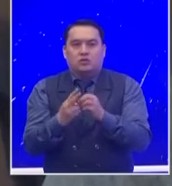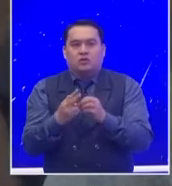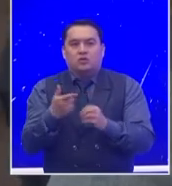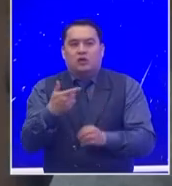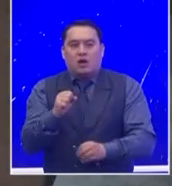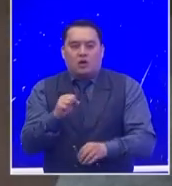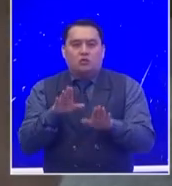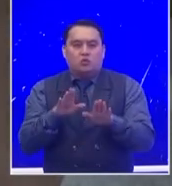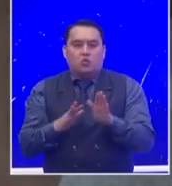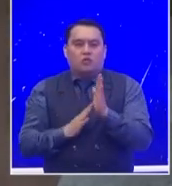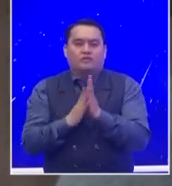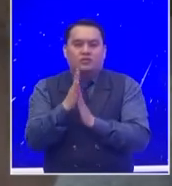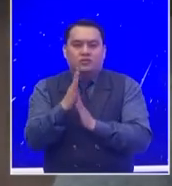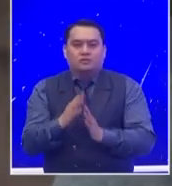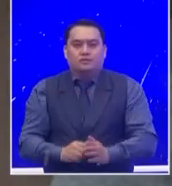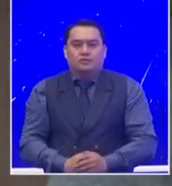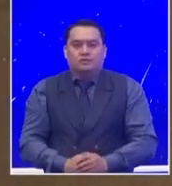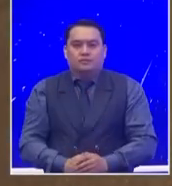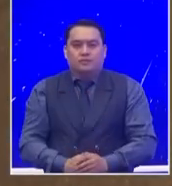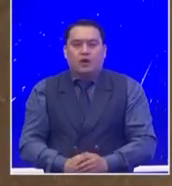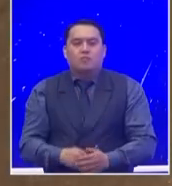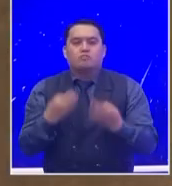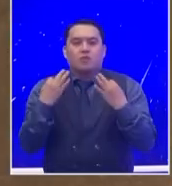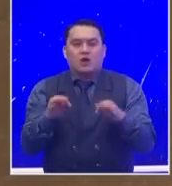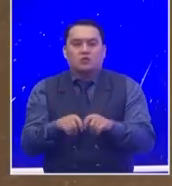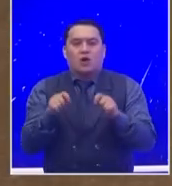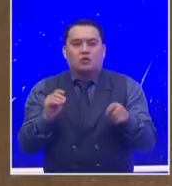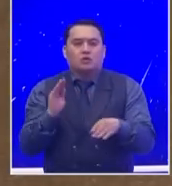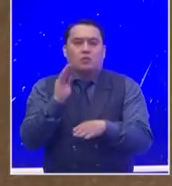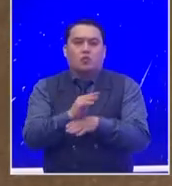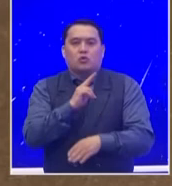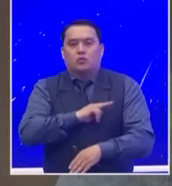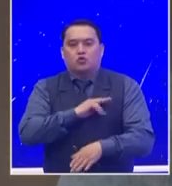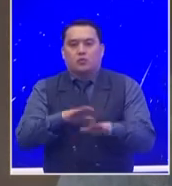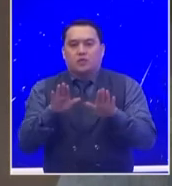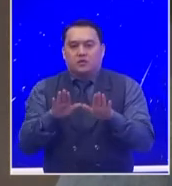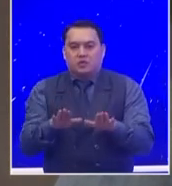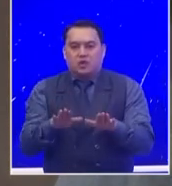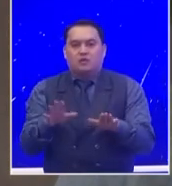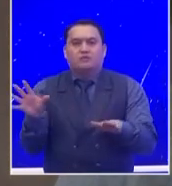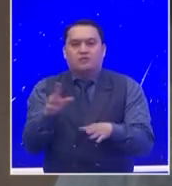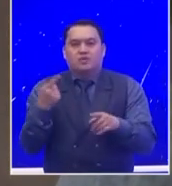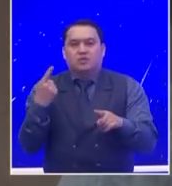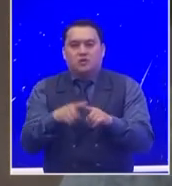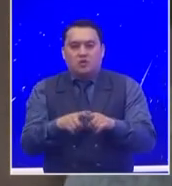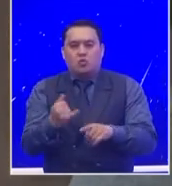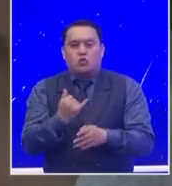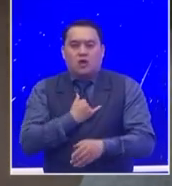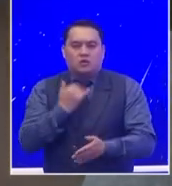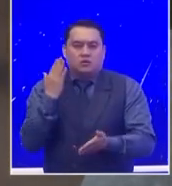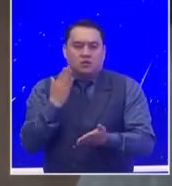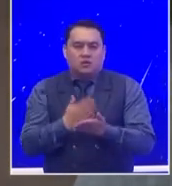но и сеять только высокопродуктивные сорта зерновых. Это позволит открыть дополнительные рабочие места. Вся необходимая техника и ресурсы у нас